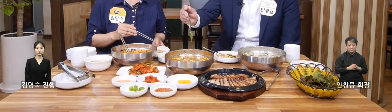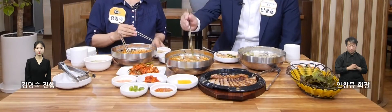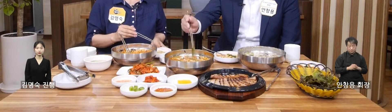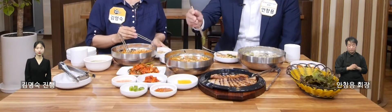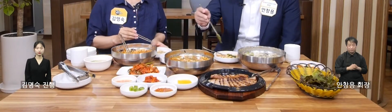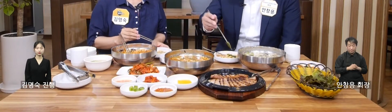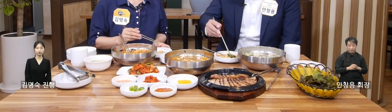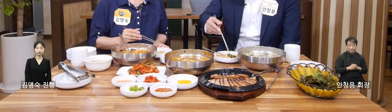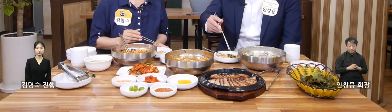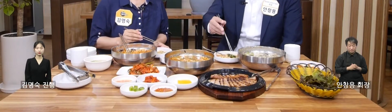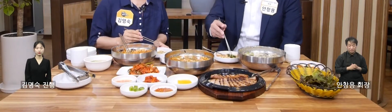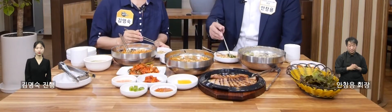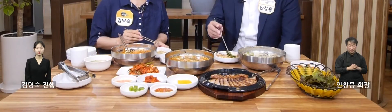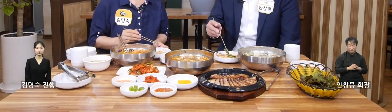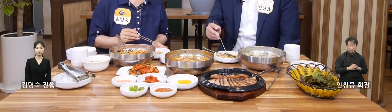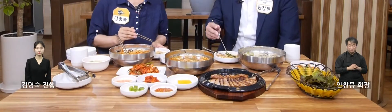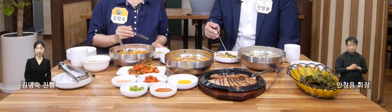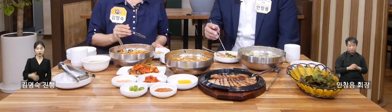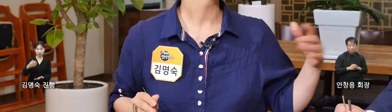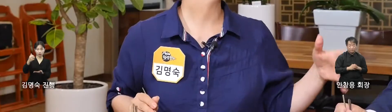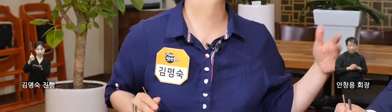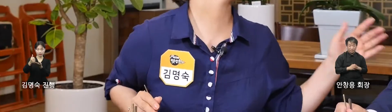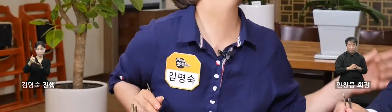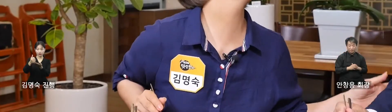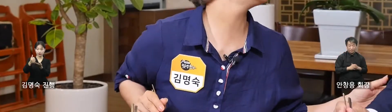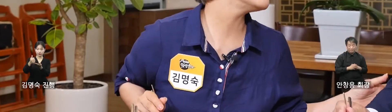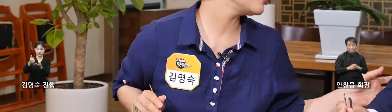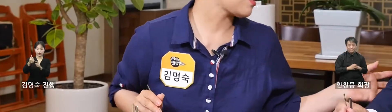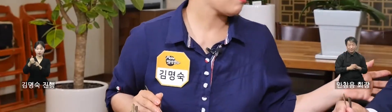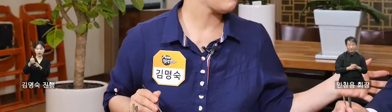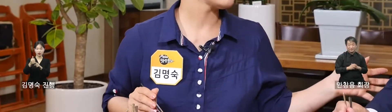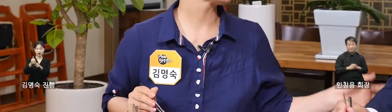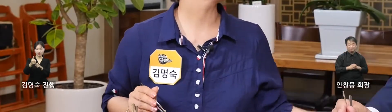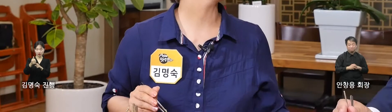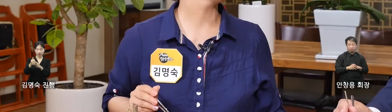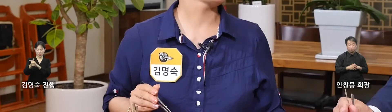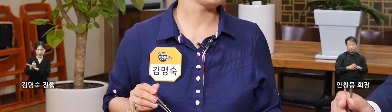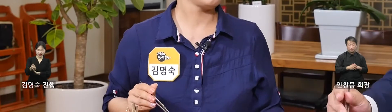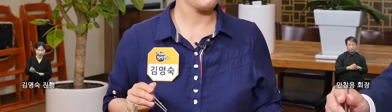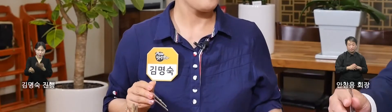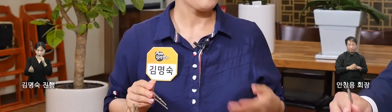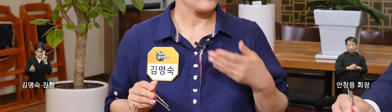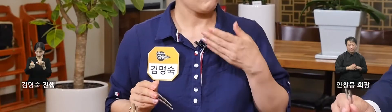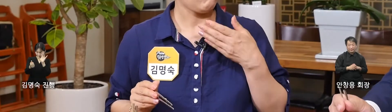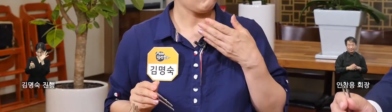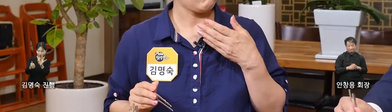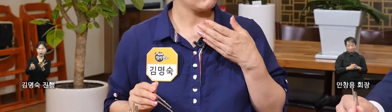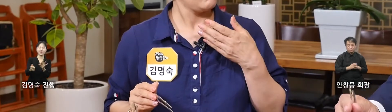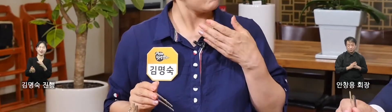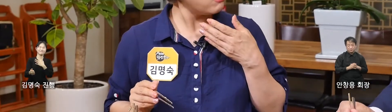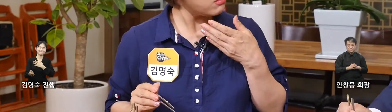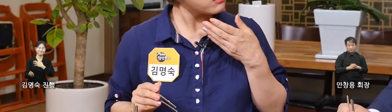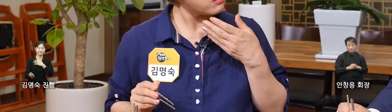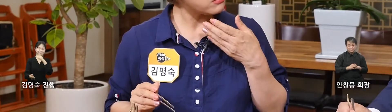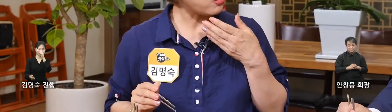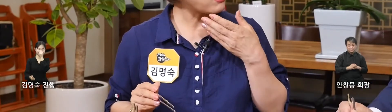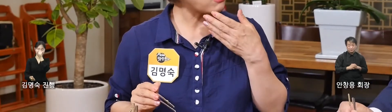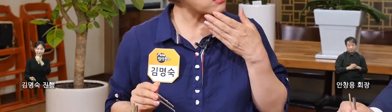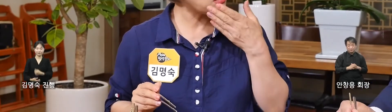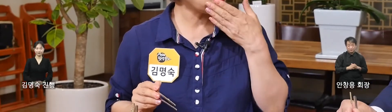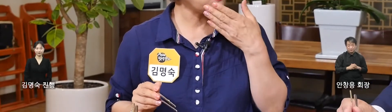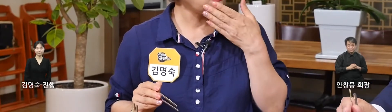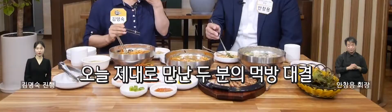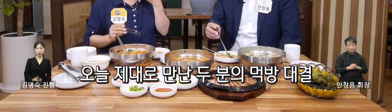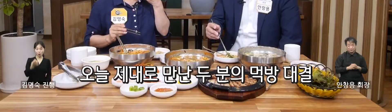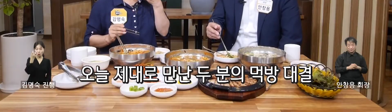쪽밥 아니 우리 회장님이 너무 잘 드시니까 좋네요. 근데 원래 이렇게